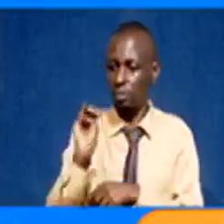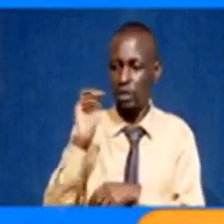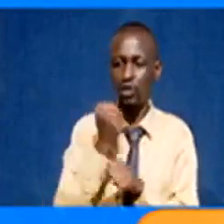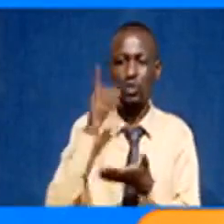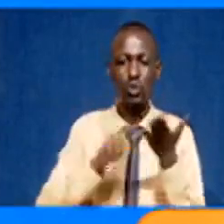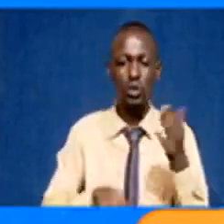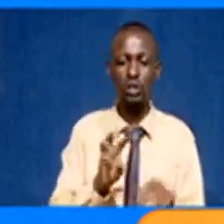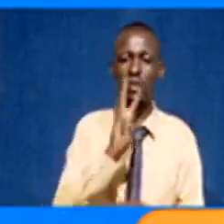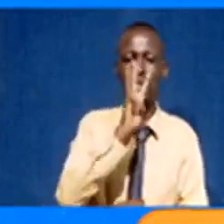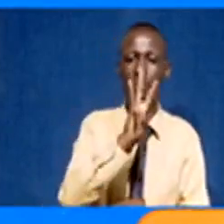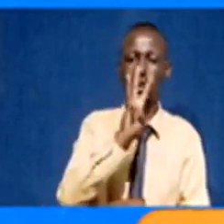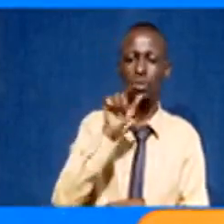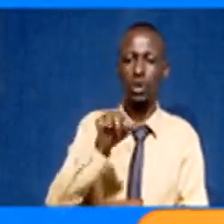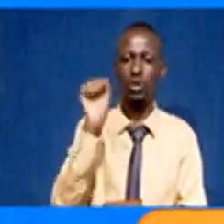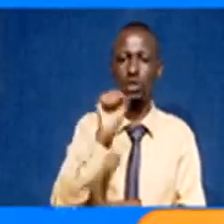kwenye